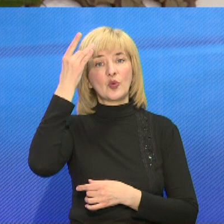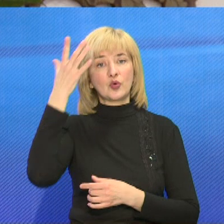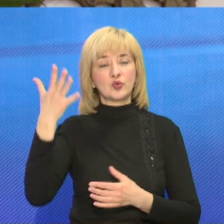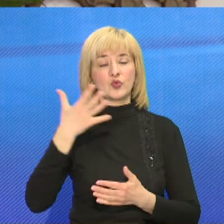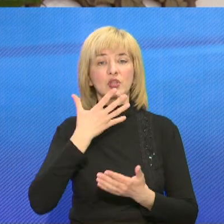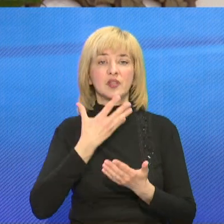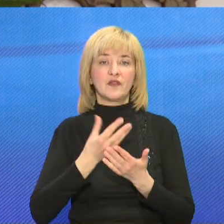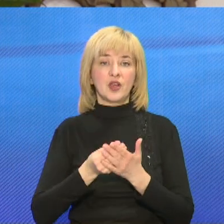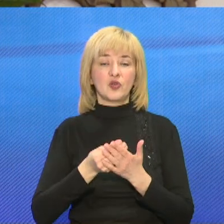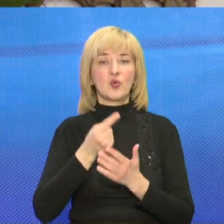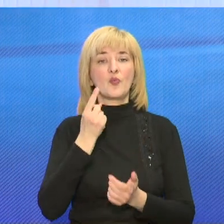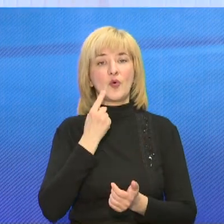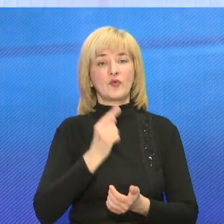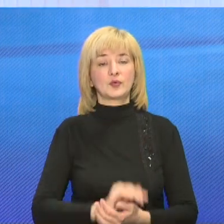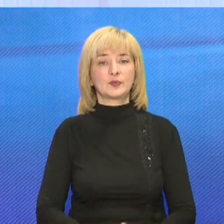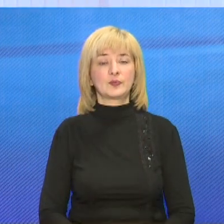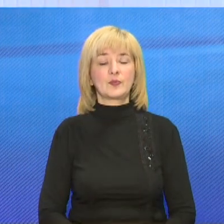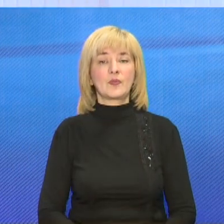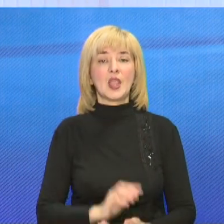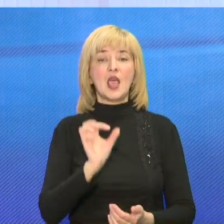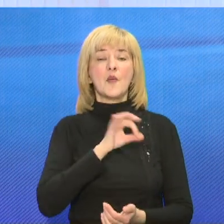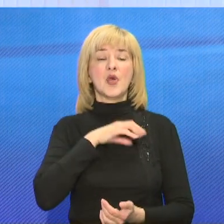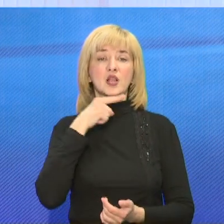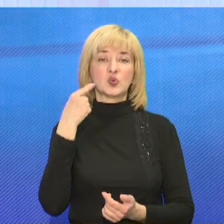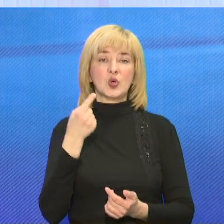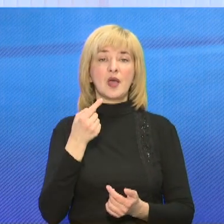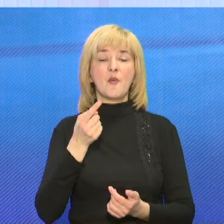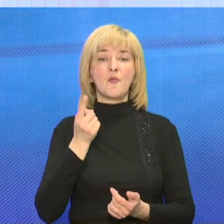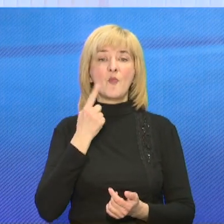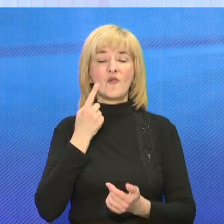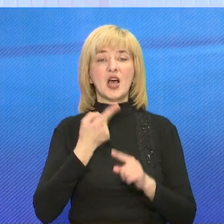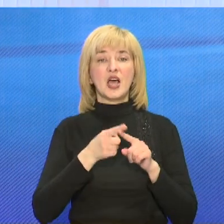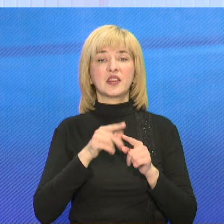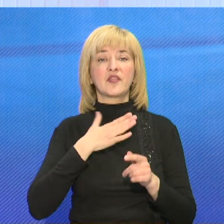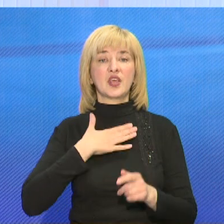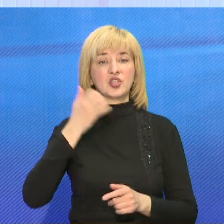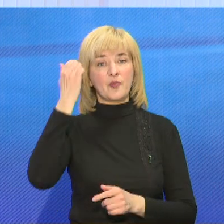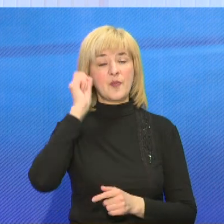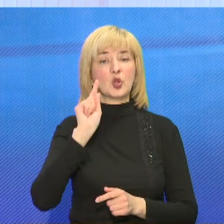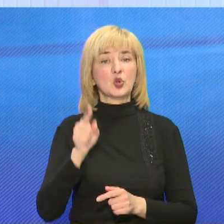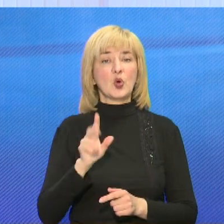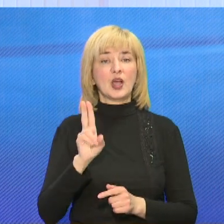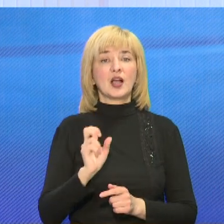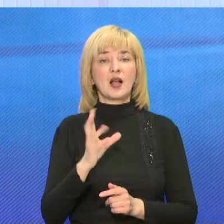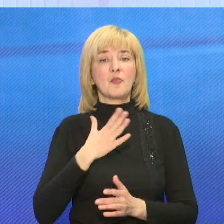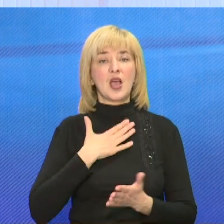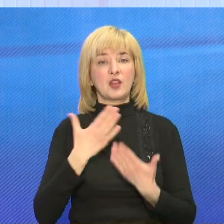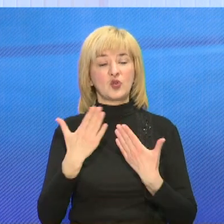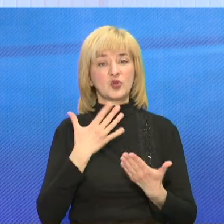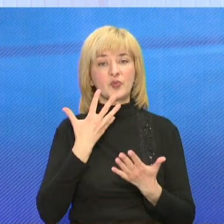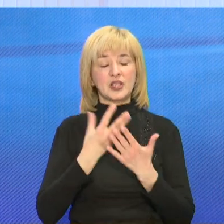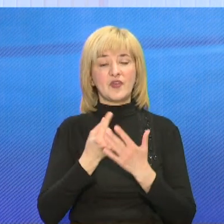свою белорусскую мову. Белорусская мова – это наша память, то, как мы относимся до своей